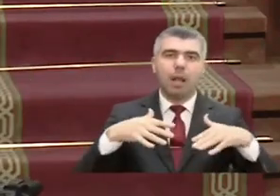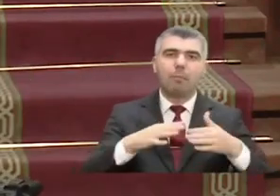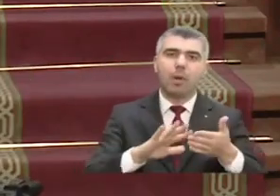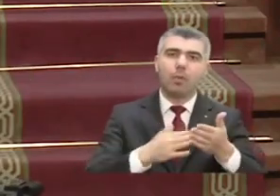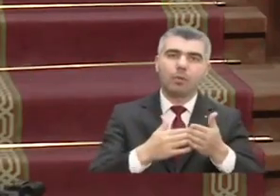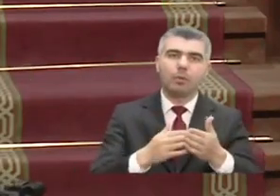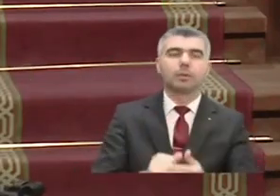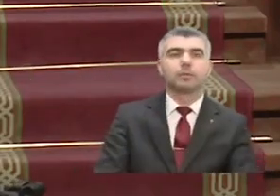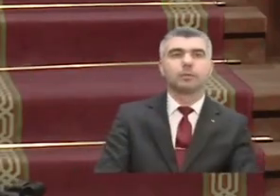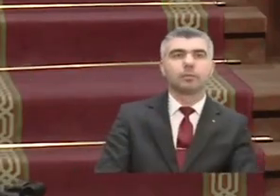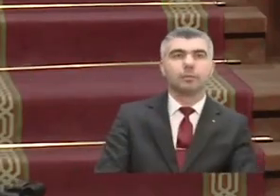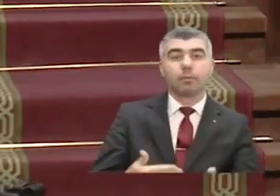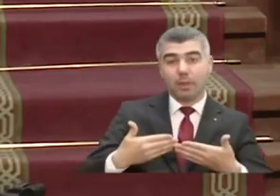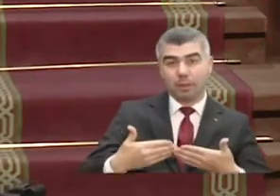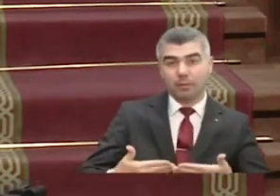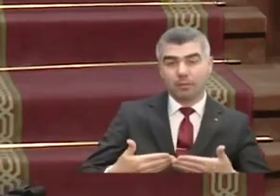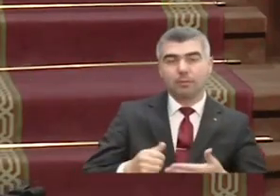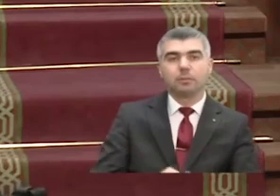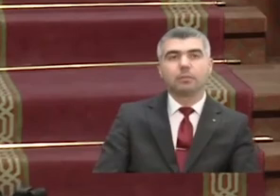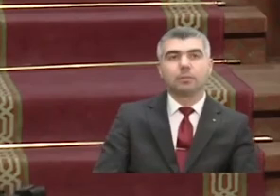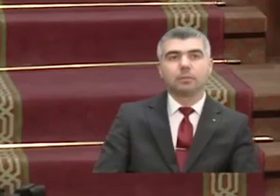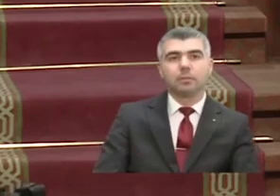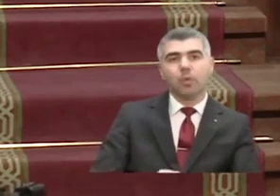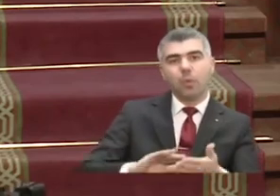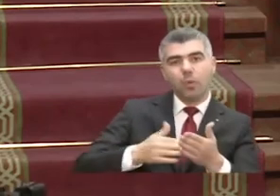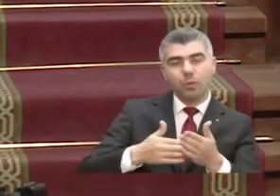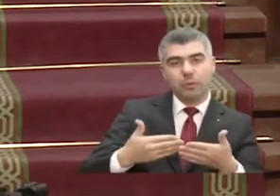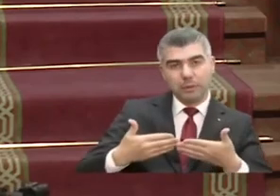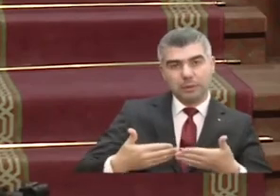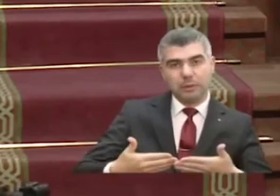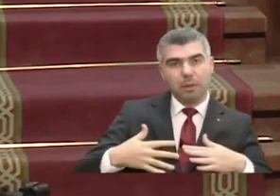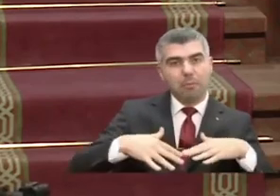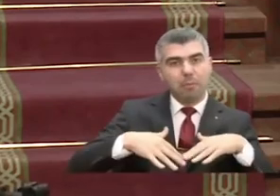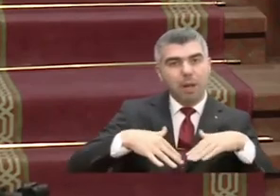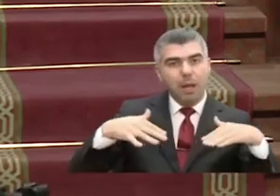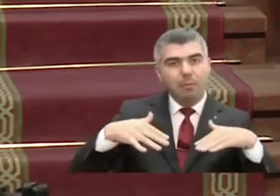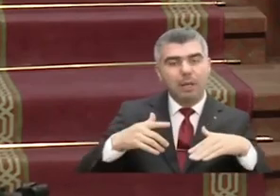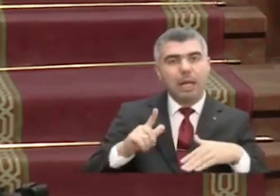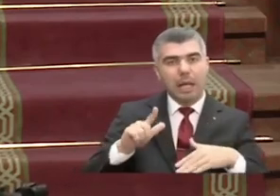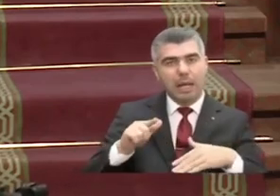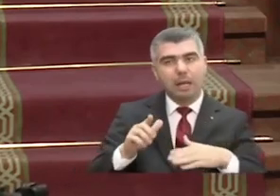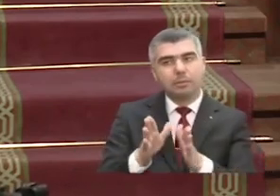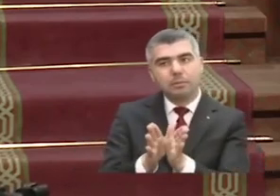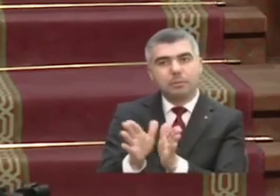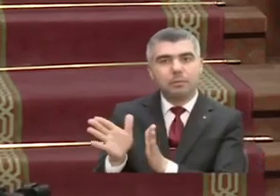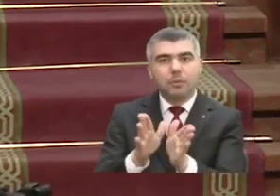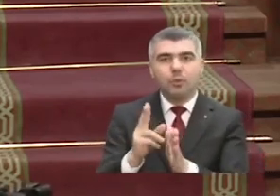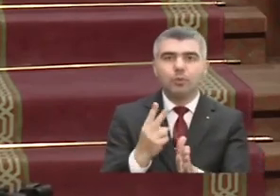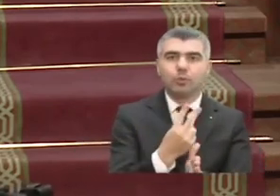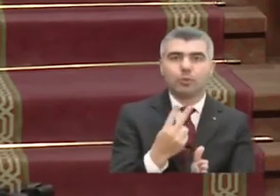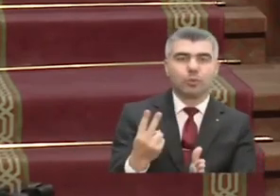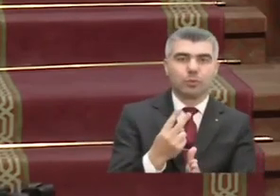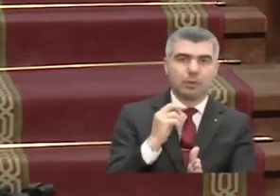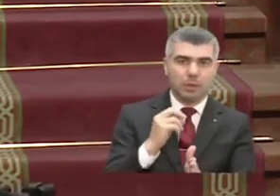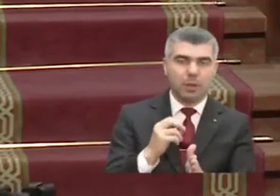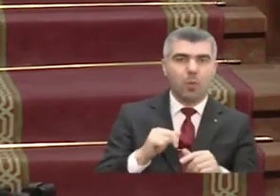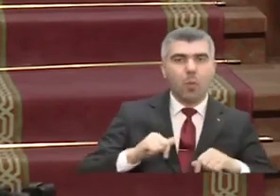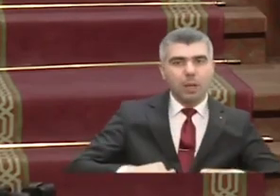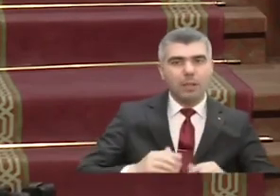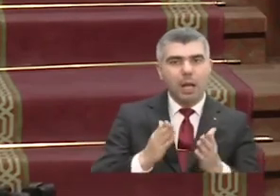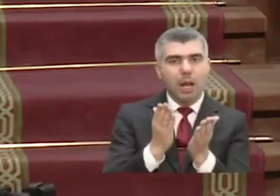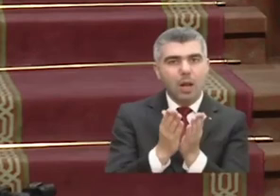متفقين؟ حنا عندنا درنا الأقطاب في هذا المجلس. القطب هذا كان خصو يحضر فيه التربية